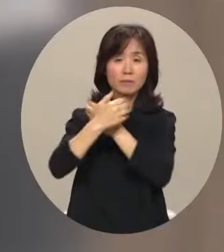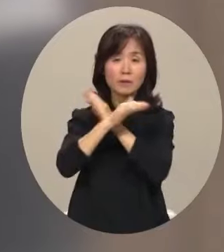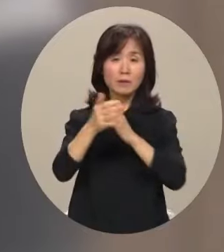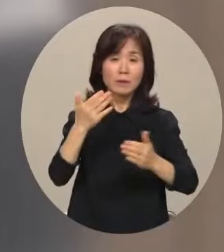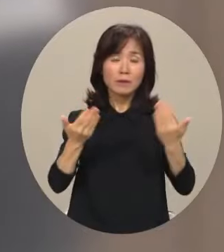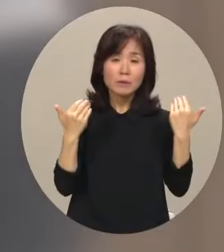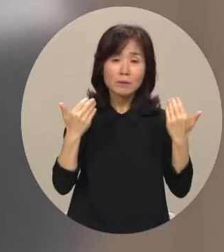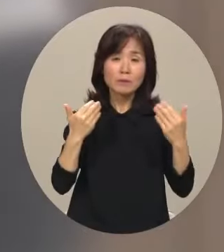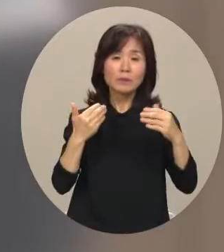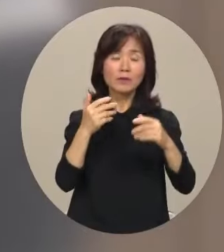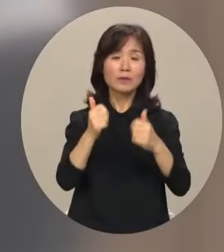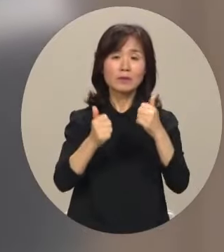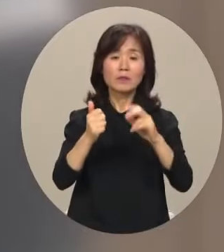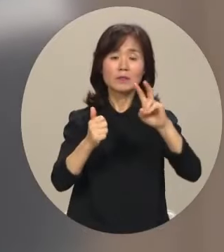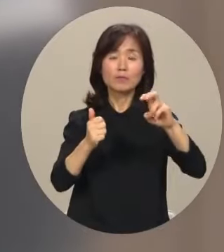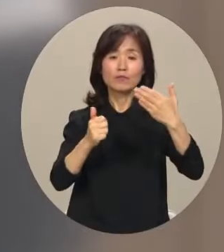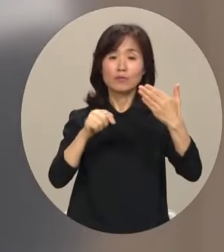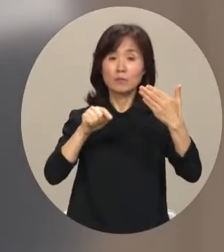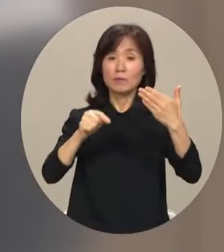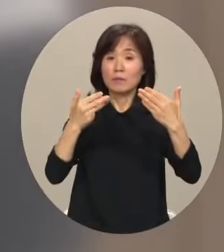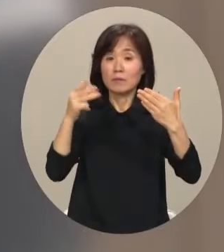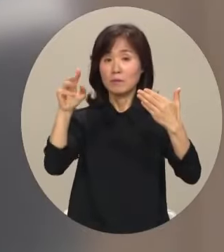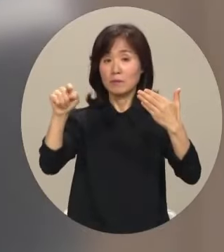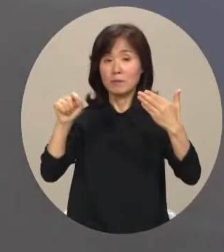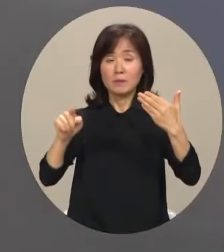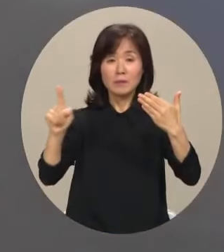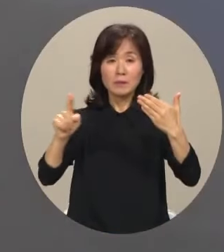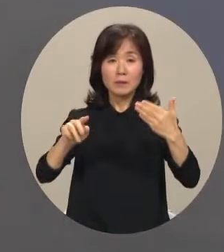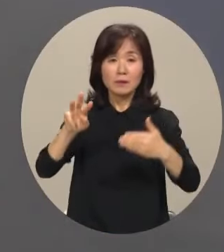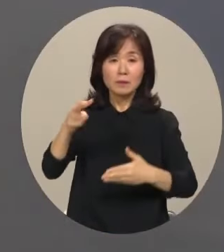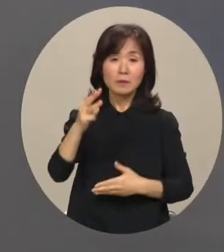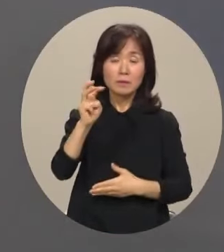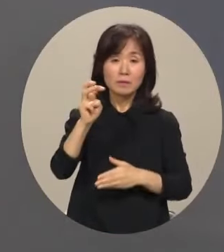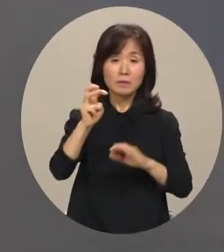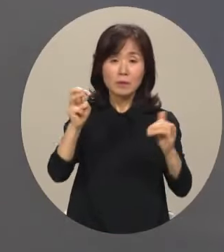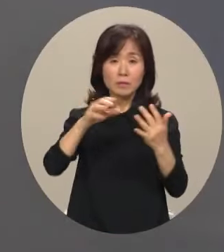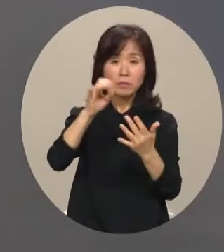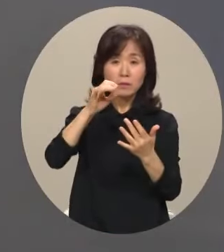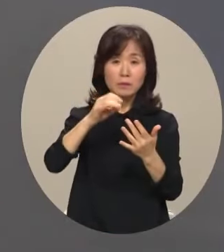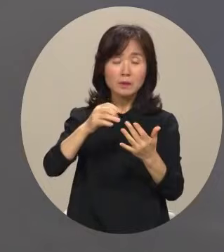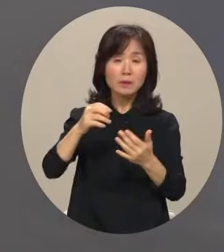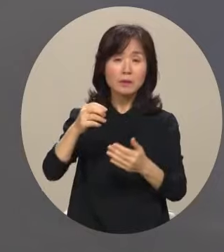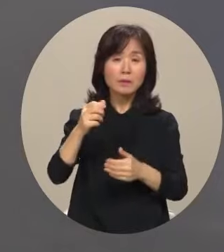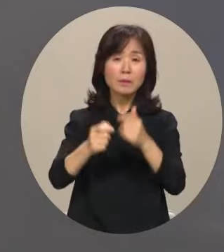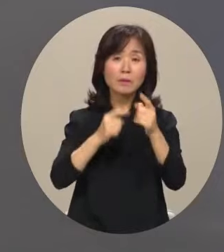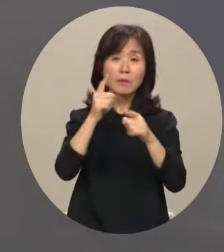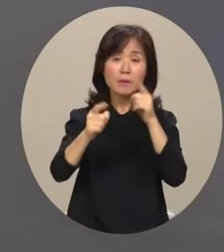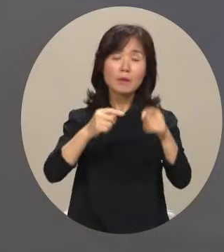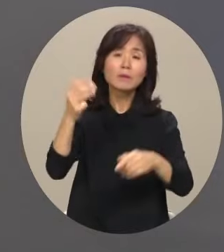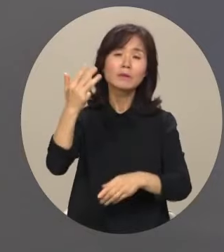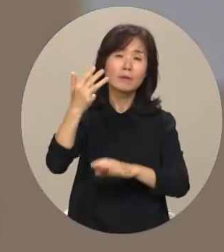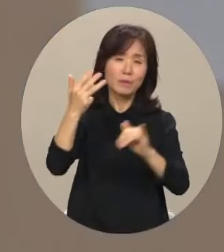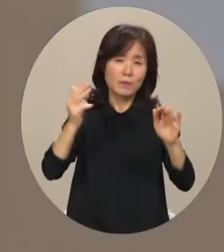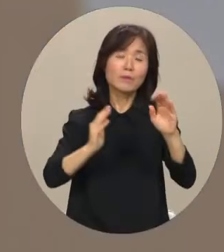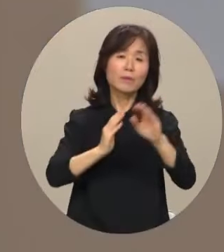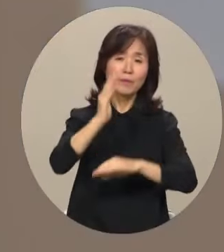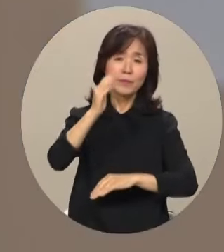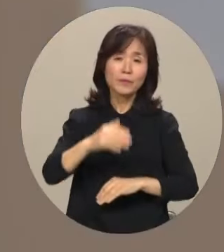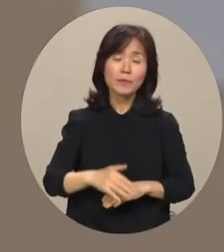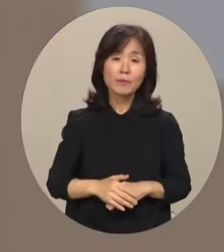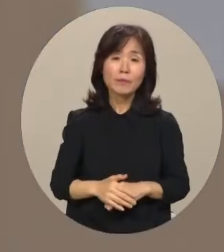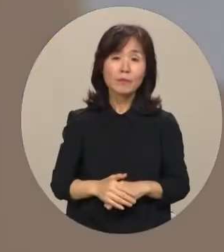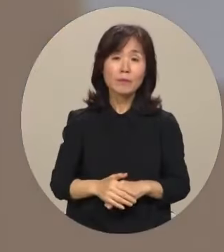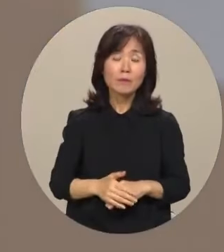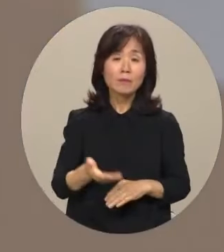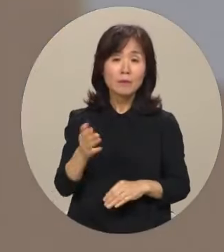경쟁률도 29.8대 1 330명을 뽑는 시험에 8,000명이 넘는 인원이 지원했습니다